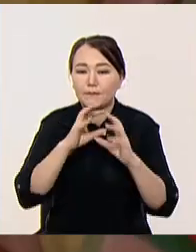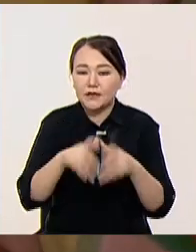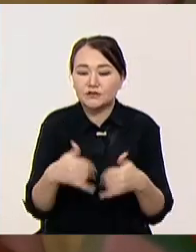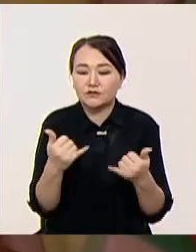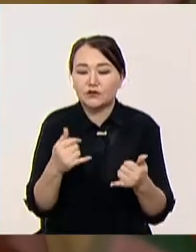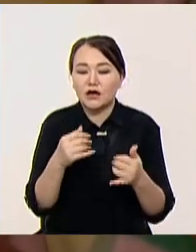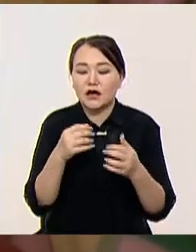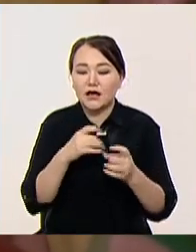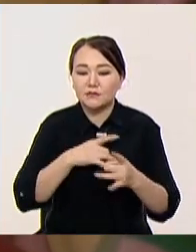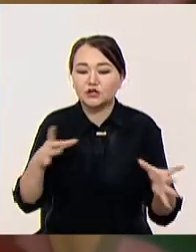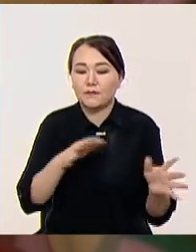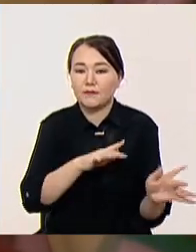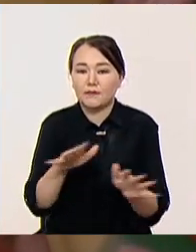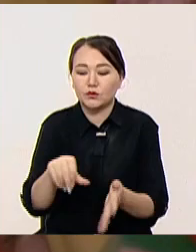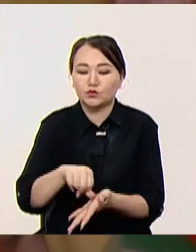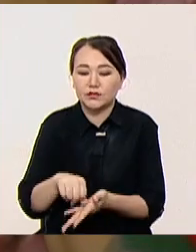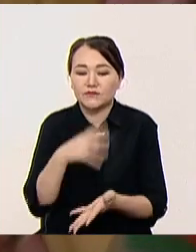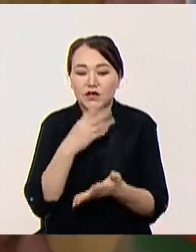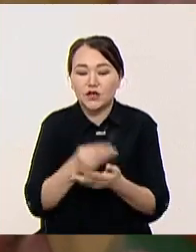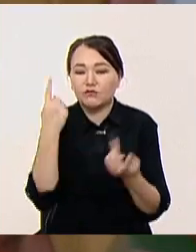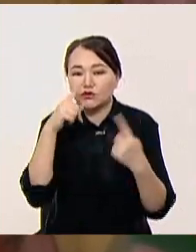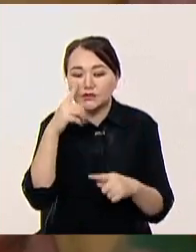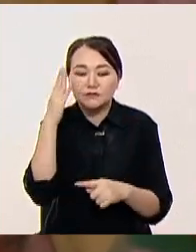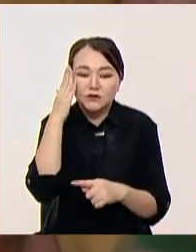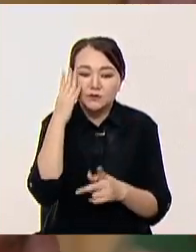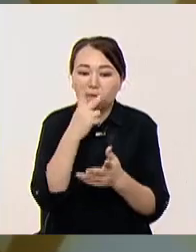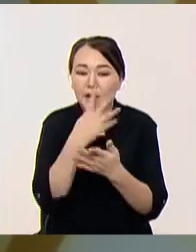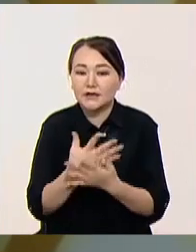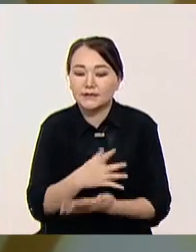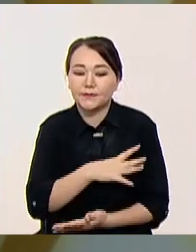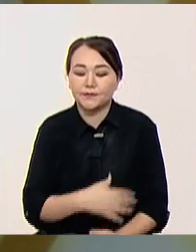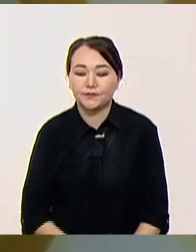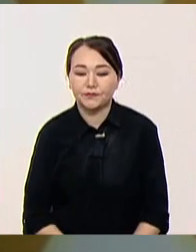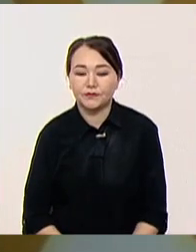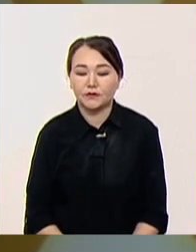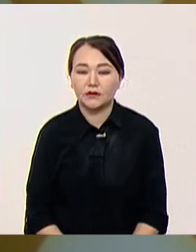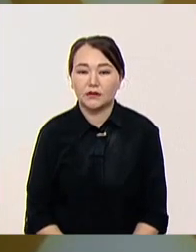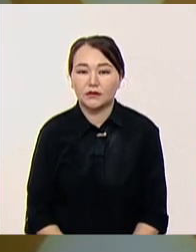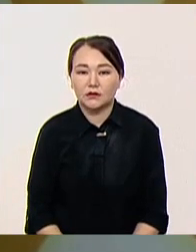сегодня, участники мероприятия показали свои творческие способности.